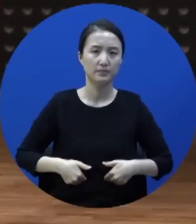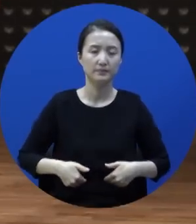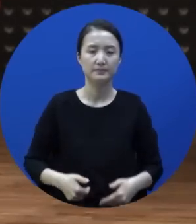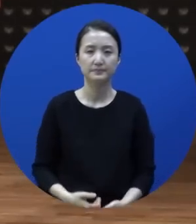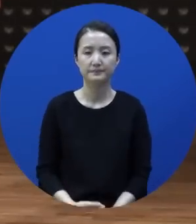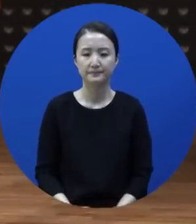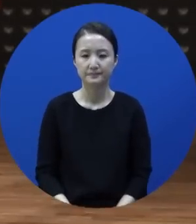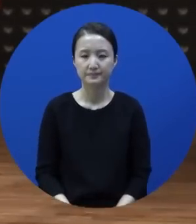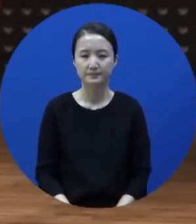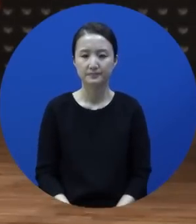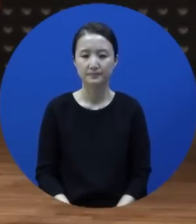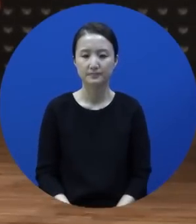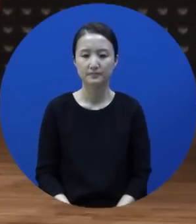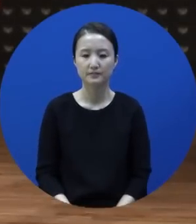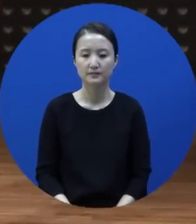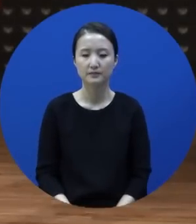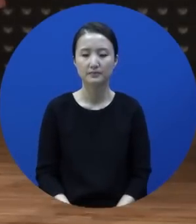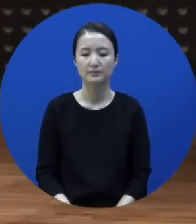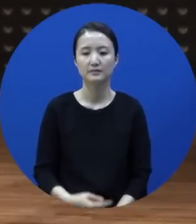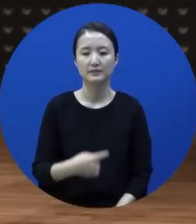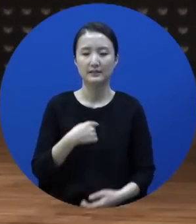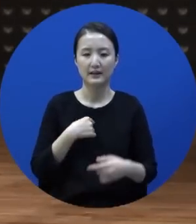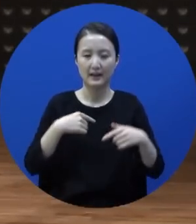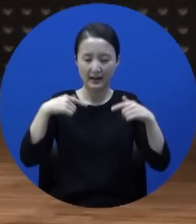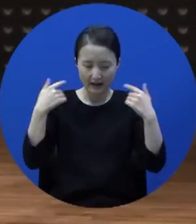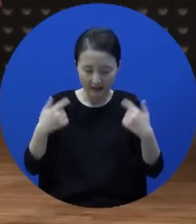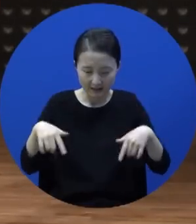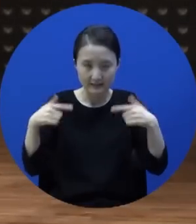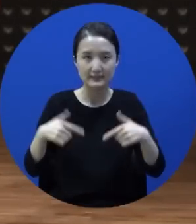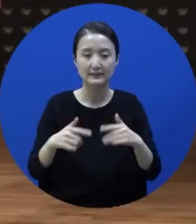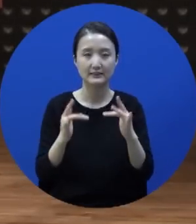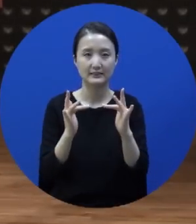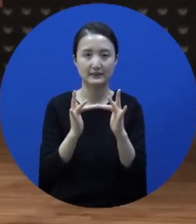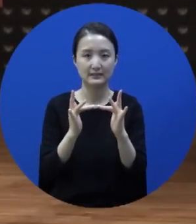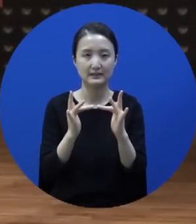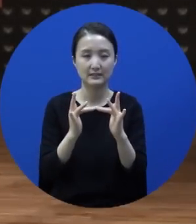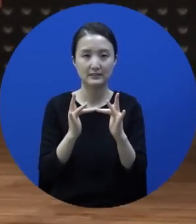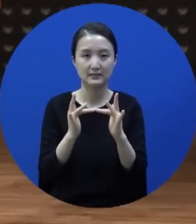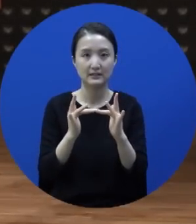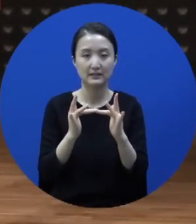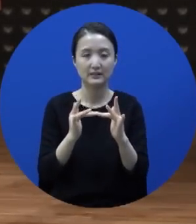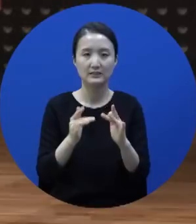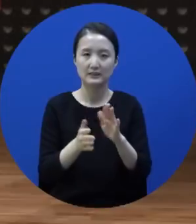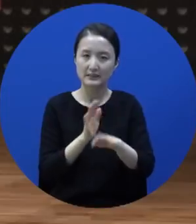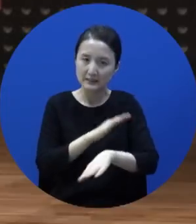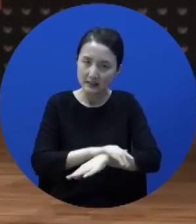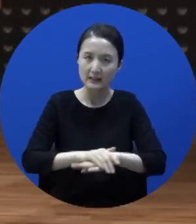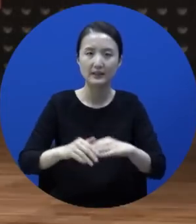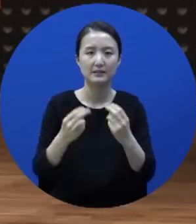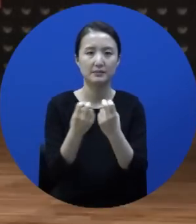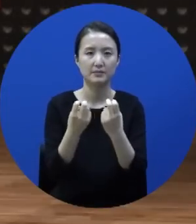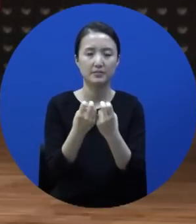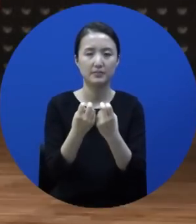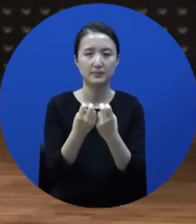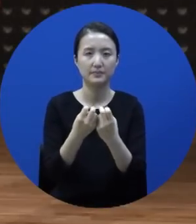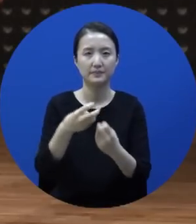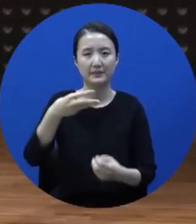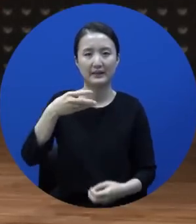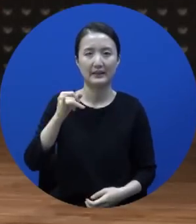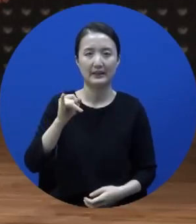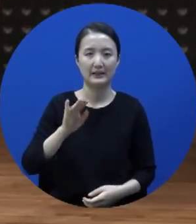때 저는 이런 팁들을 좀 드리거든요. 어떤 팁을 드리냐면 고객인 것처럼